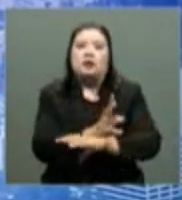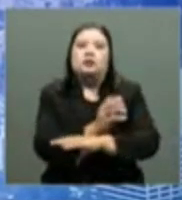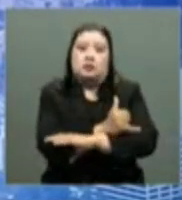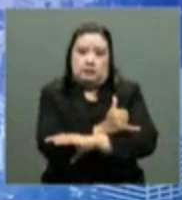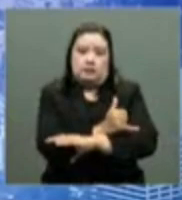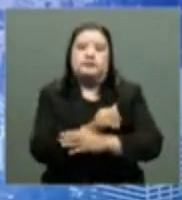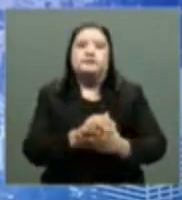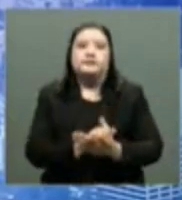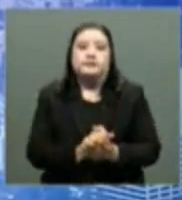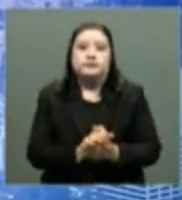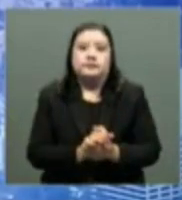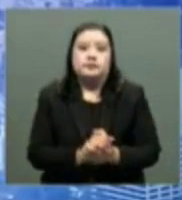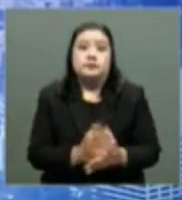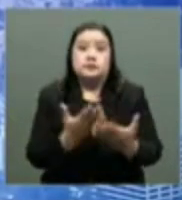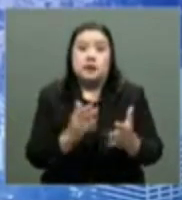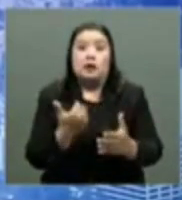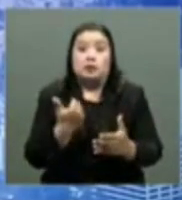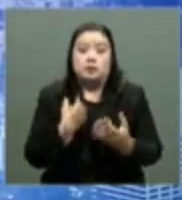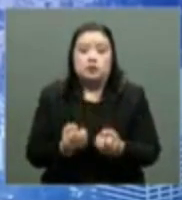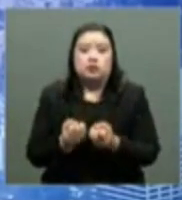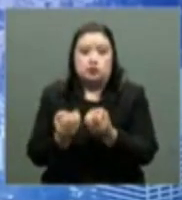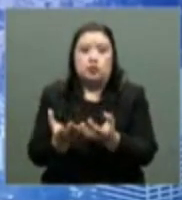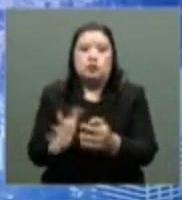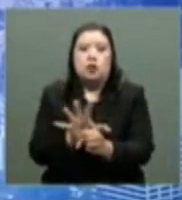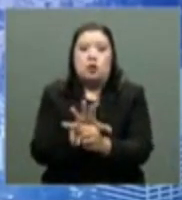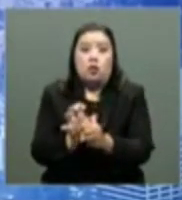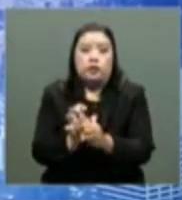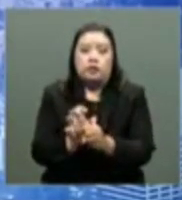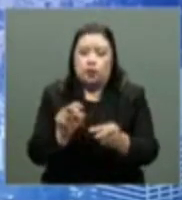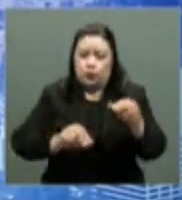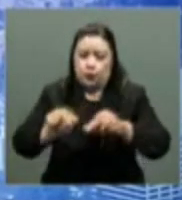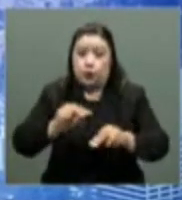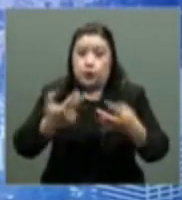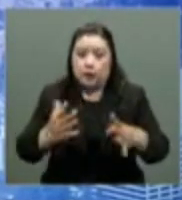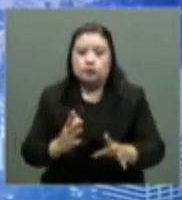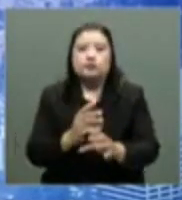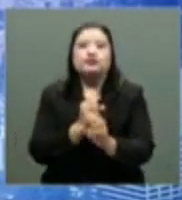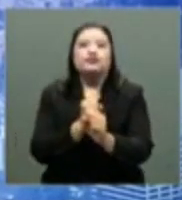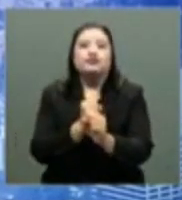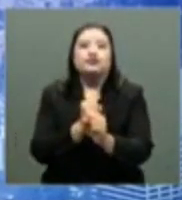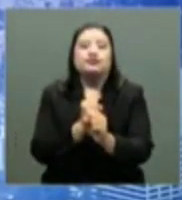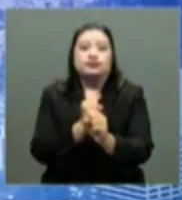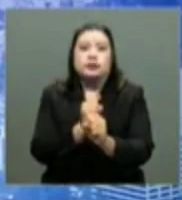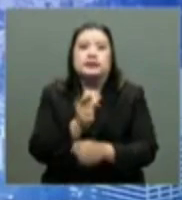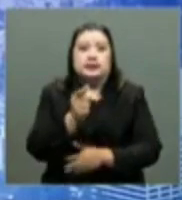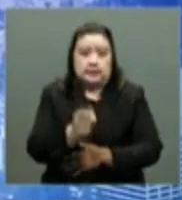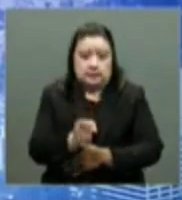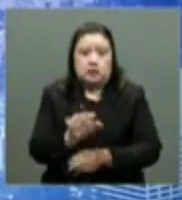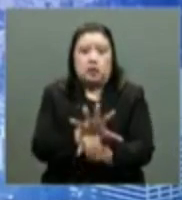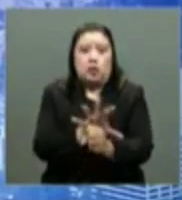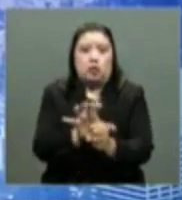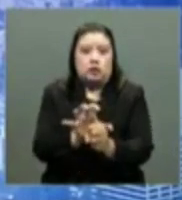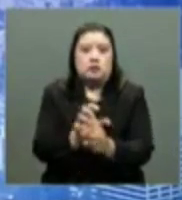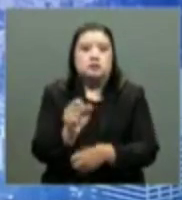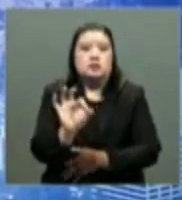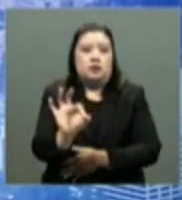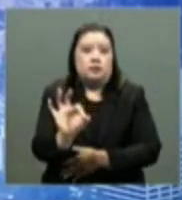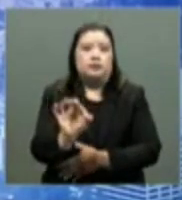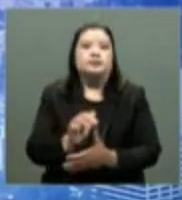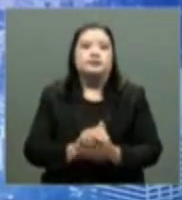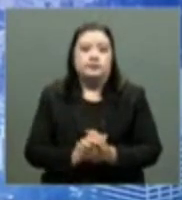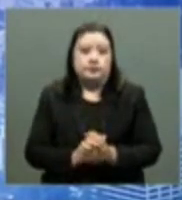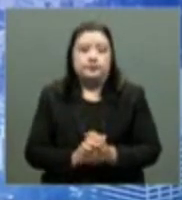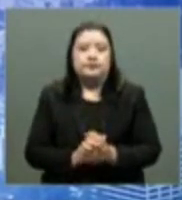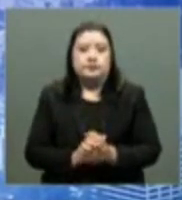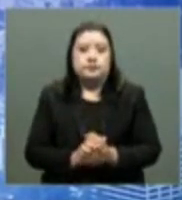ธยาและได้รับการส่งตรวจหาเชื้อต่อมาผลก็เป็นยืนยันว่าเป็นเคสผู้ป่วยโควิด-19 นะ